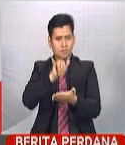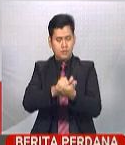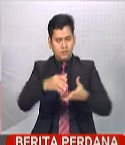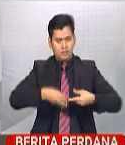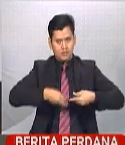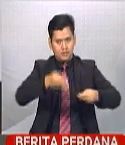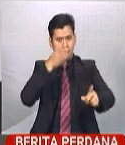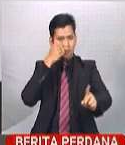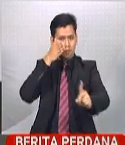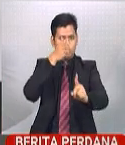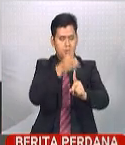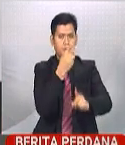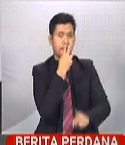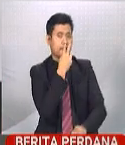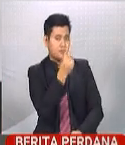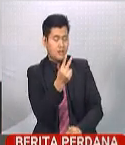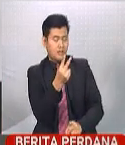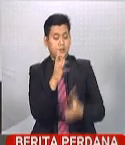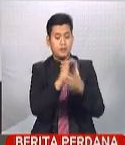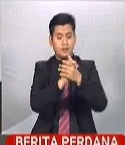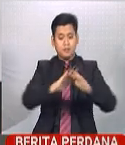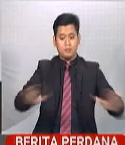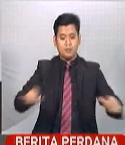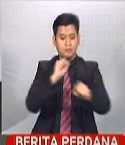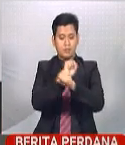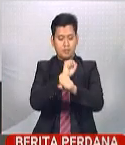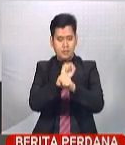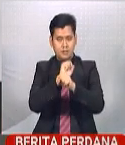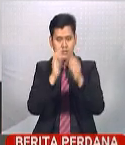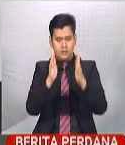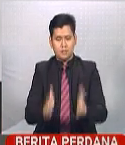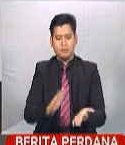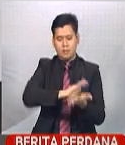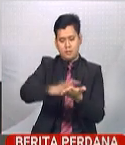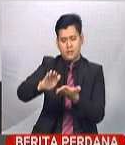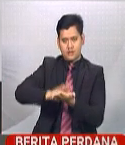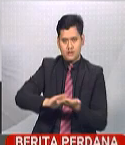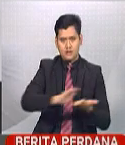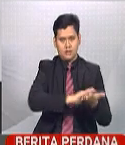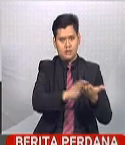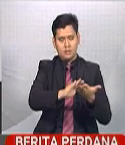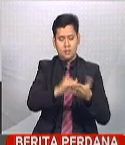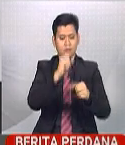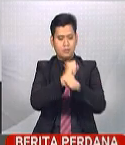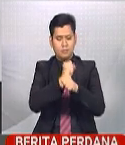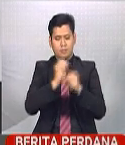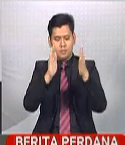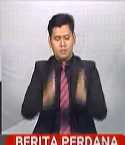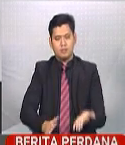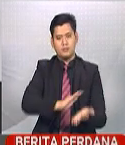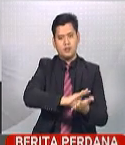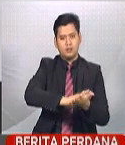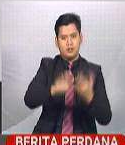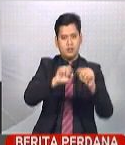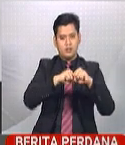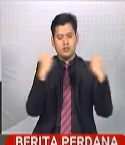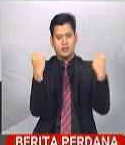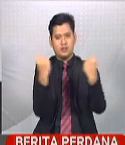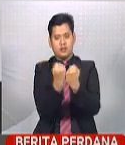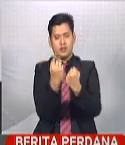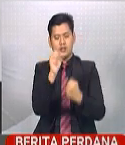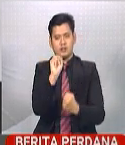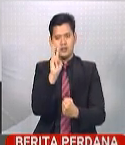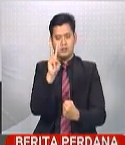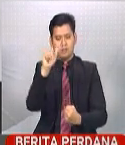disampaikan bertujuan untuk memastikan keselamatan pekerja pembersihan di lapangan pekerja-pekerja pembersihan Serikat konsensi